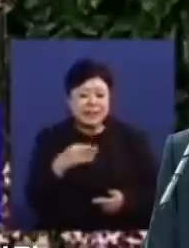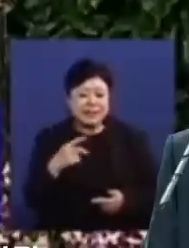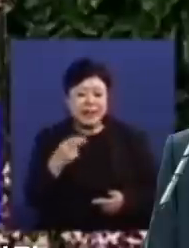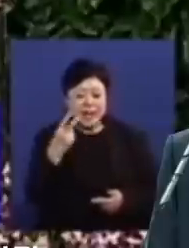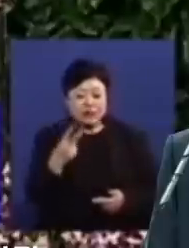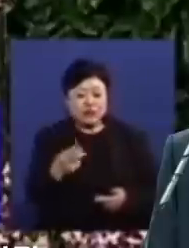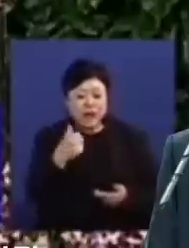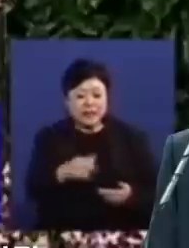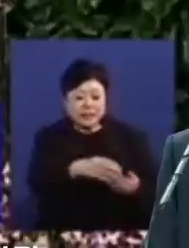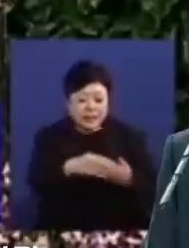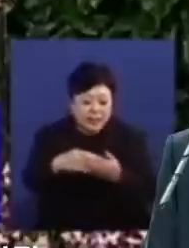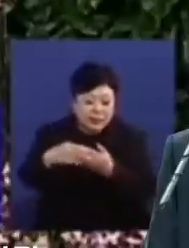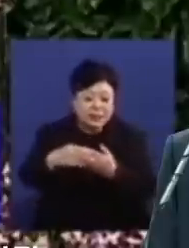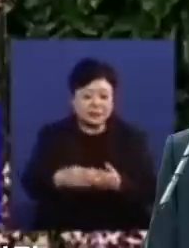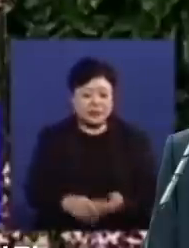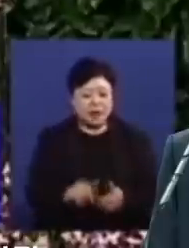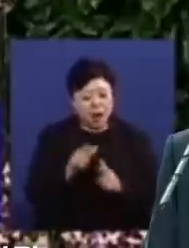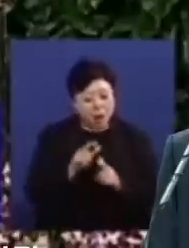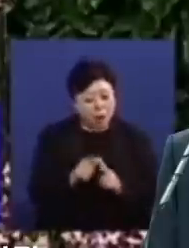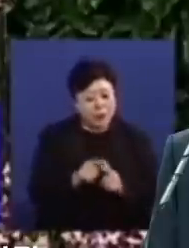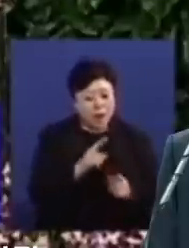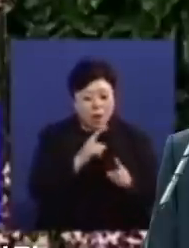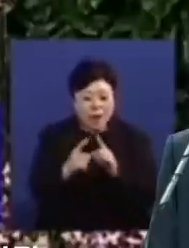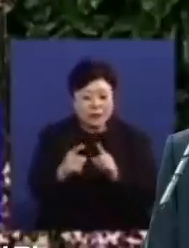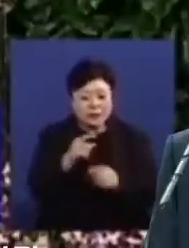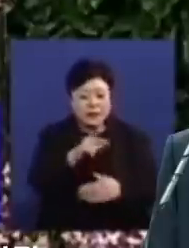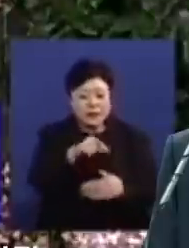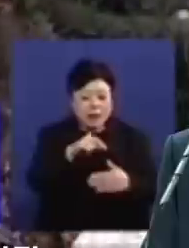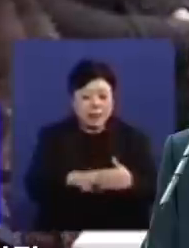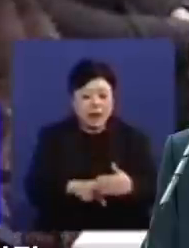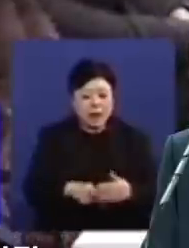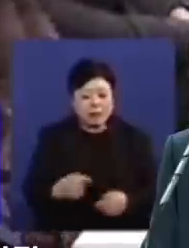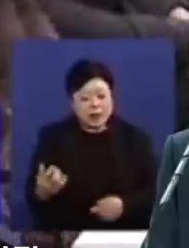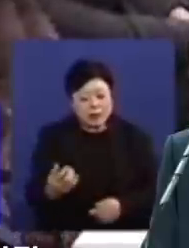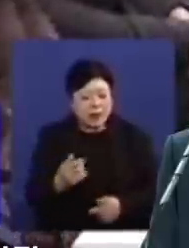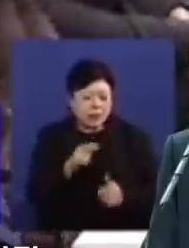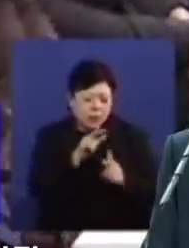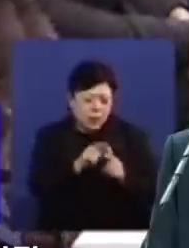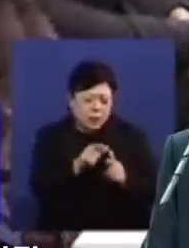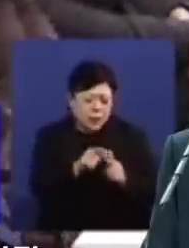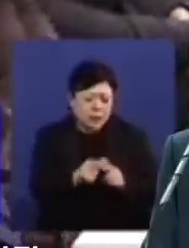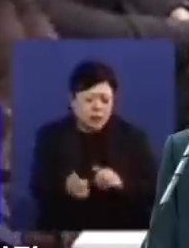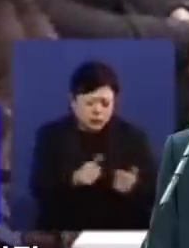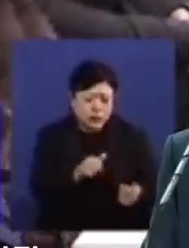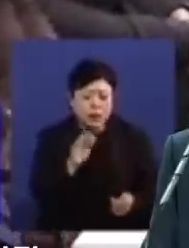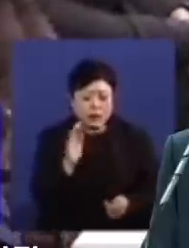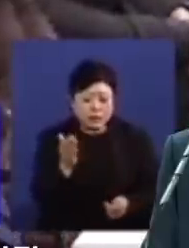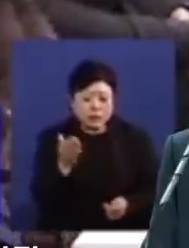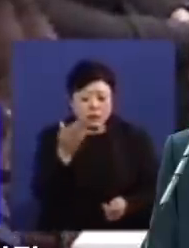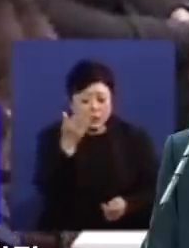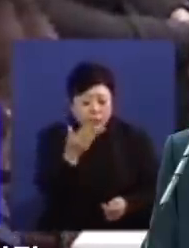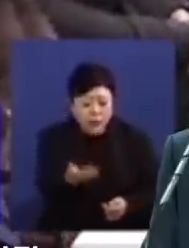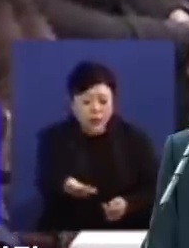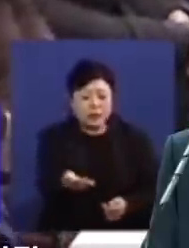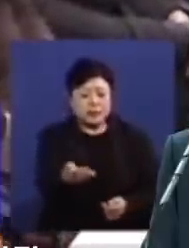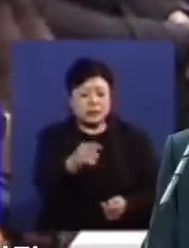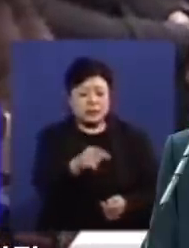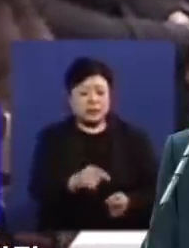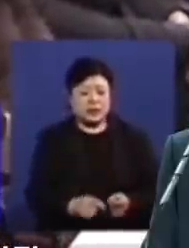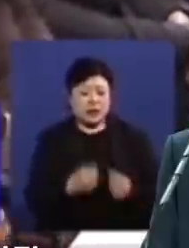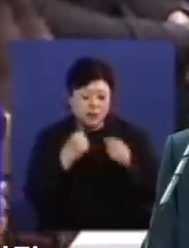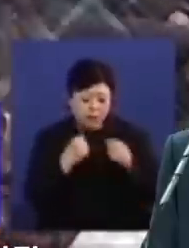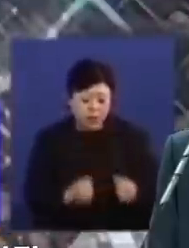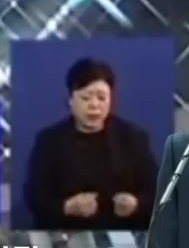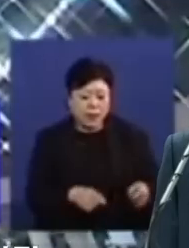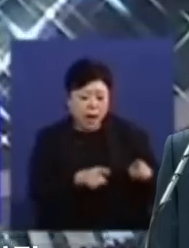가실세 고민하고 슬퍼하사 이에 말씀하시되 내 마음이 매우 고민하여 죽게 되었으니 너희는 여기